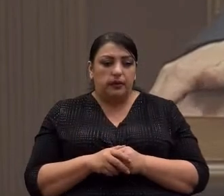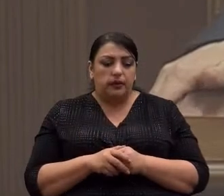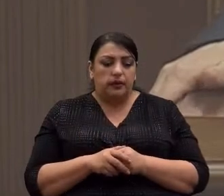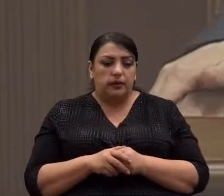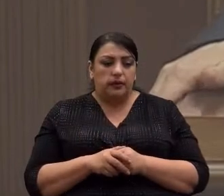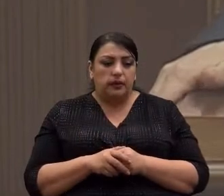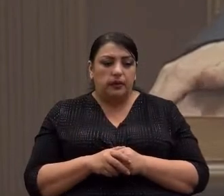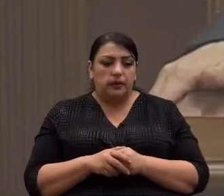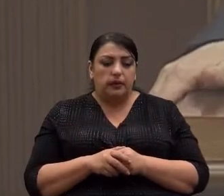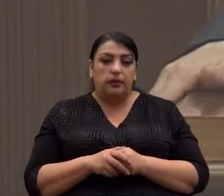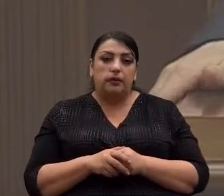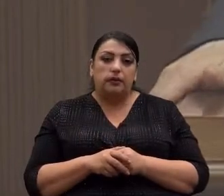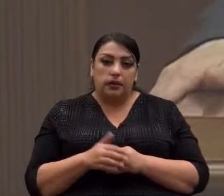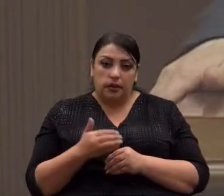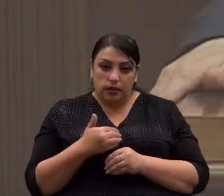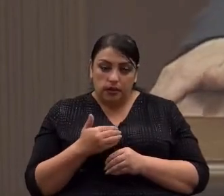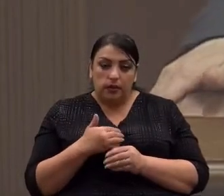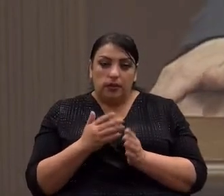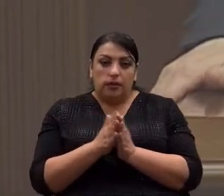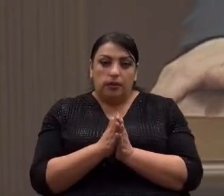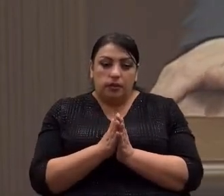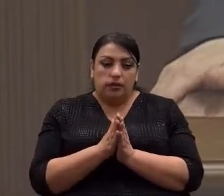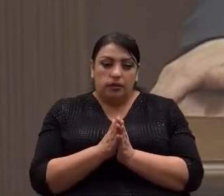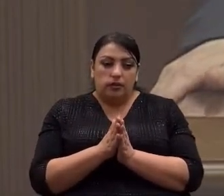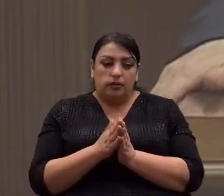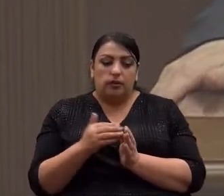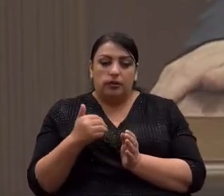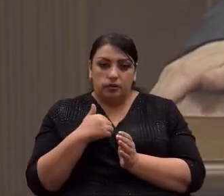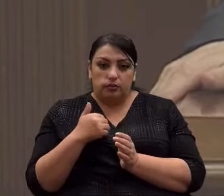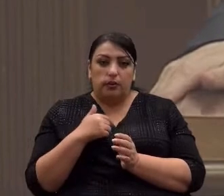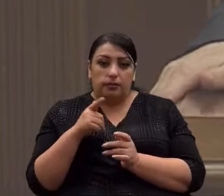արեք, արեք, որպեսզի ես այդ մի հարցը տամ ձեզ,